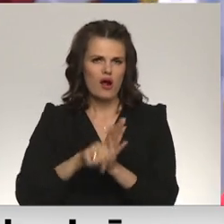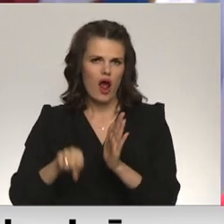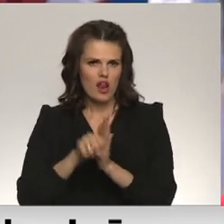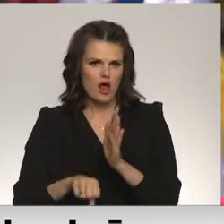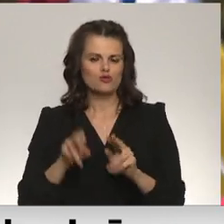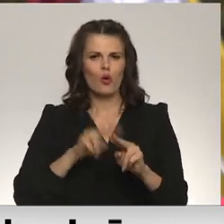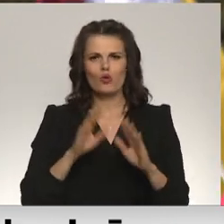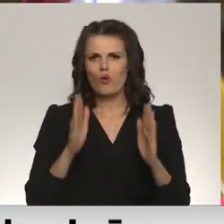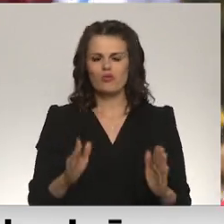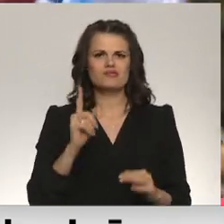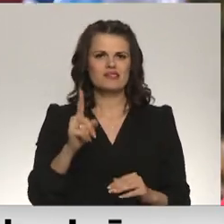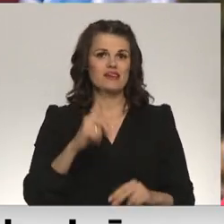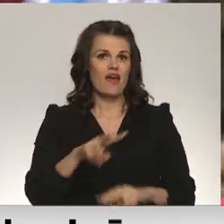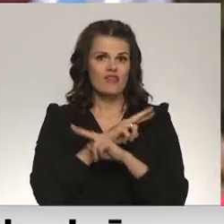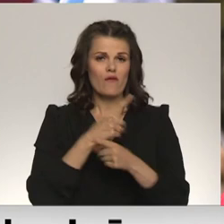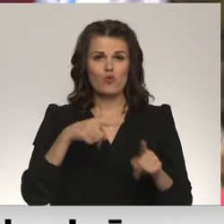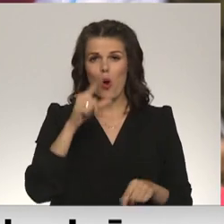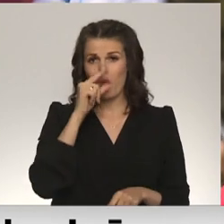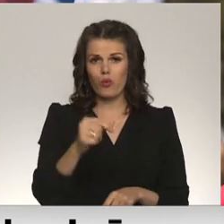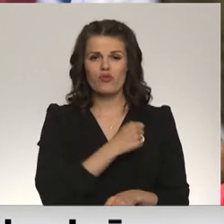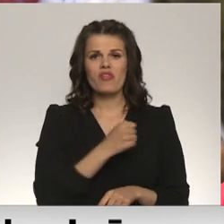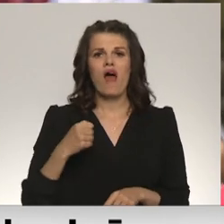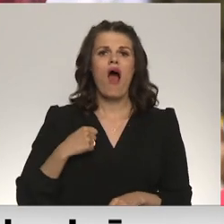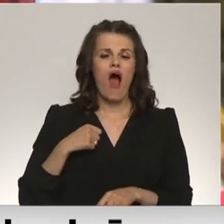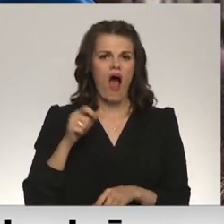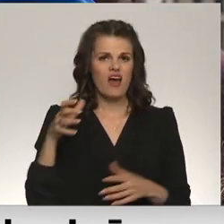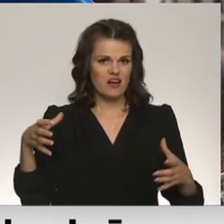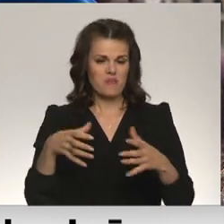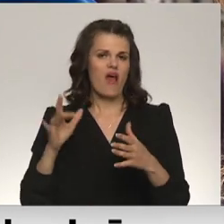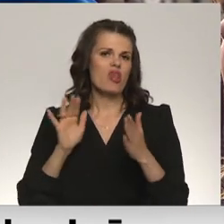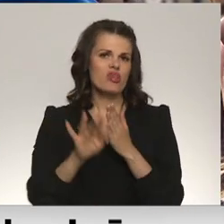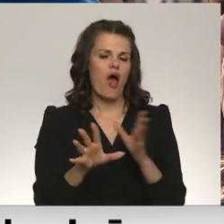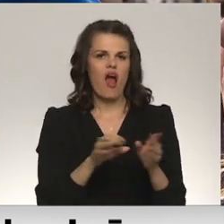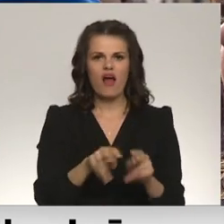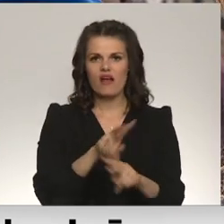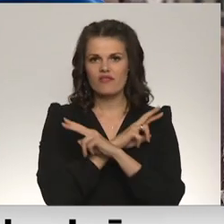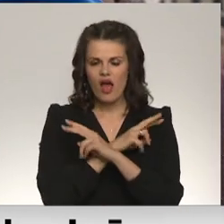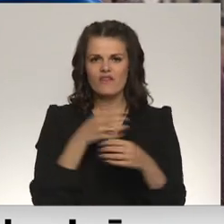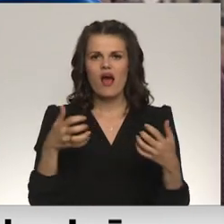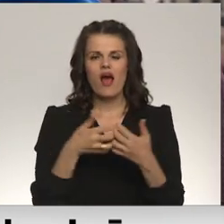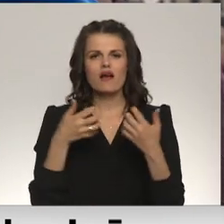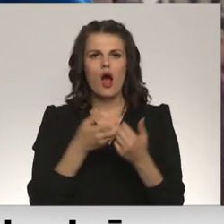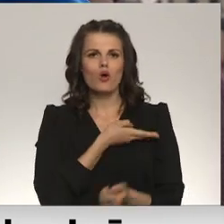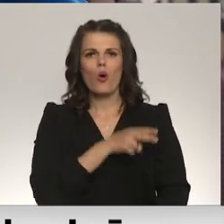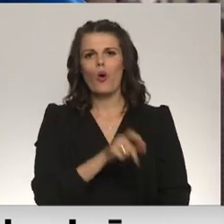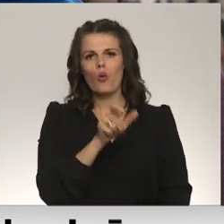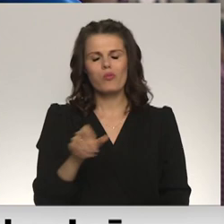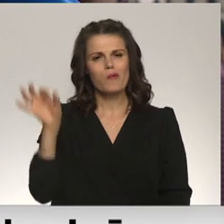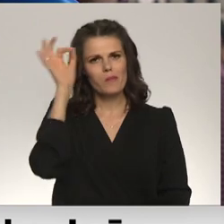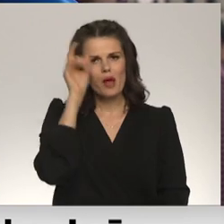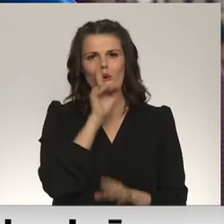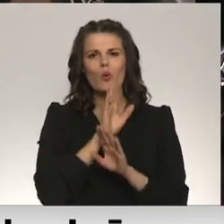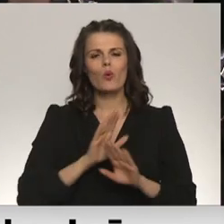nogalināšanā un būs tikai nāve, jo Putina armija nāk ar nāvi. Kara upuri tiek pieminēta ar klusuma brīdi arī pie